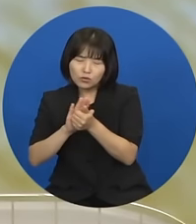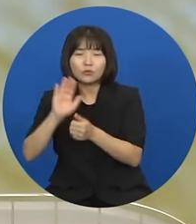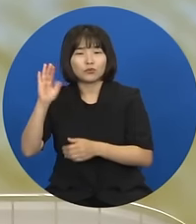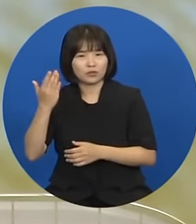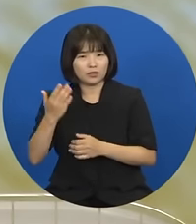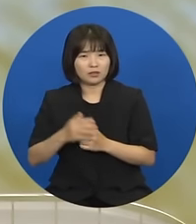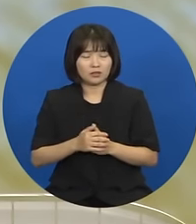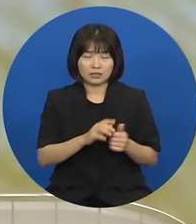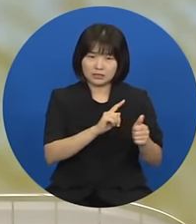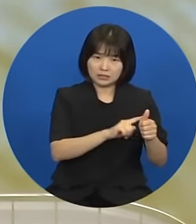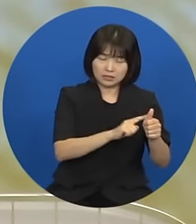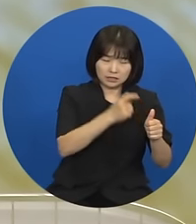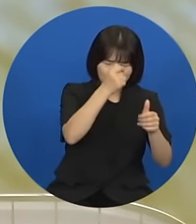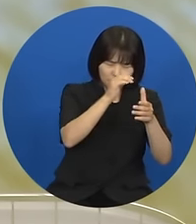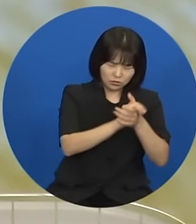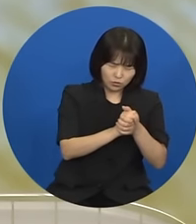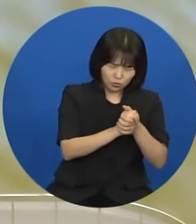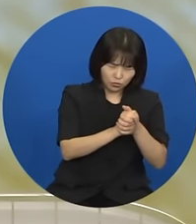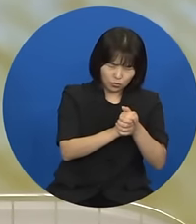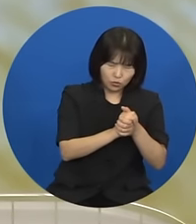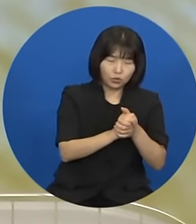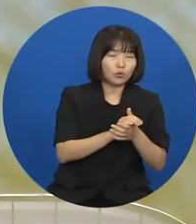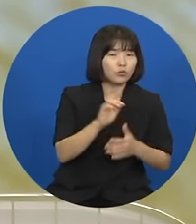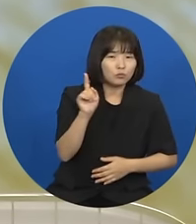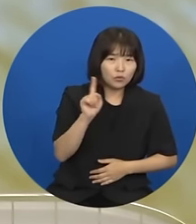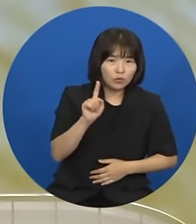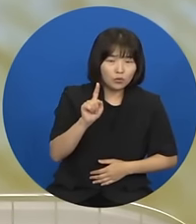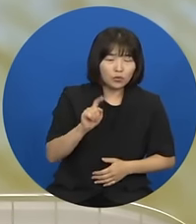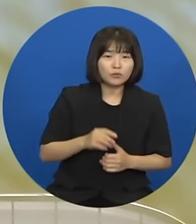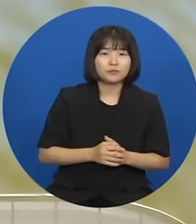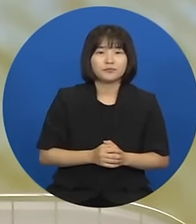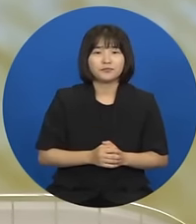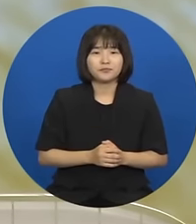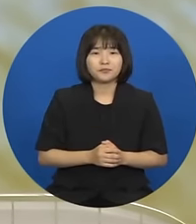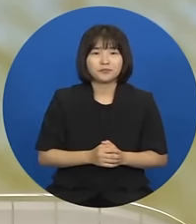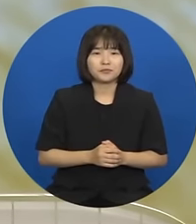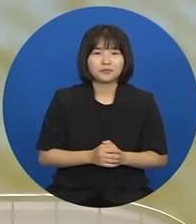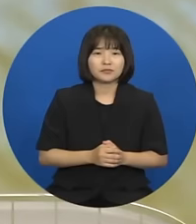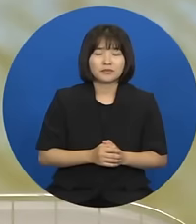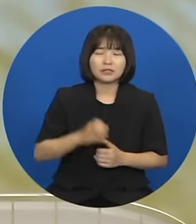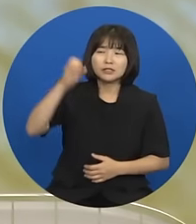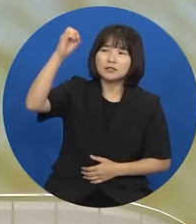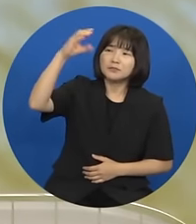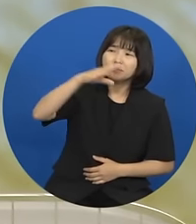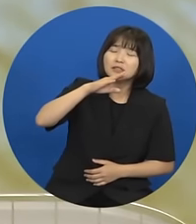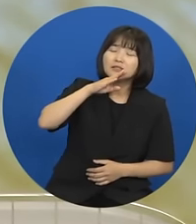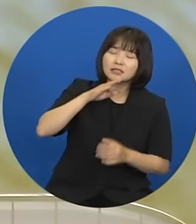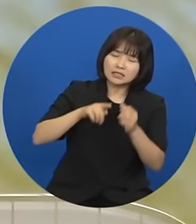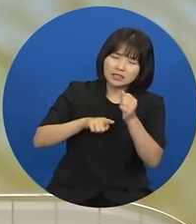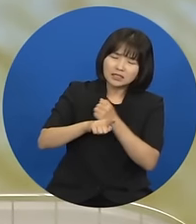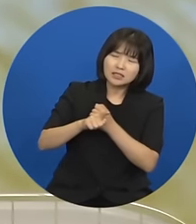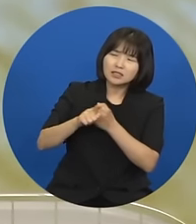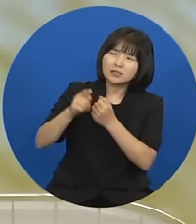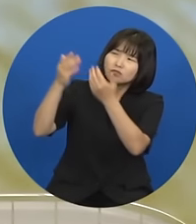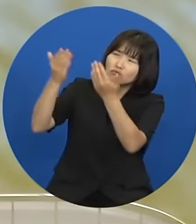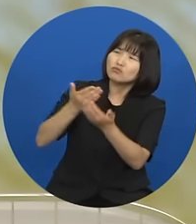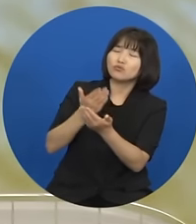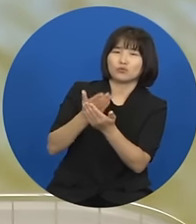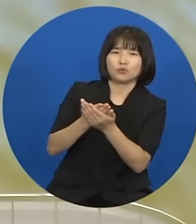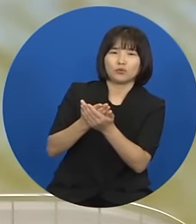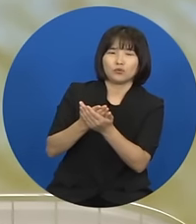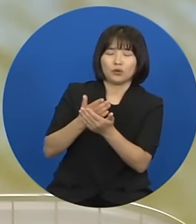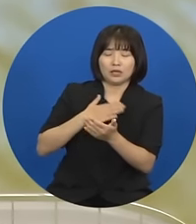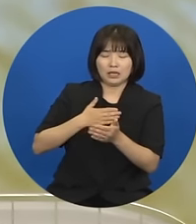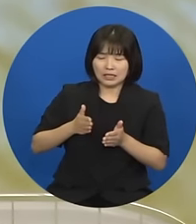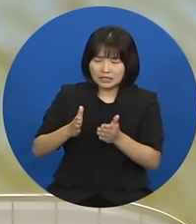그는 기도하며 구했습니다. 무엇을 구하였느냐? 빛과 진리를 보내어주십시오. 나의